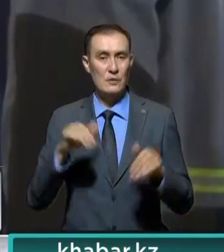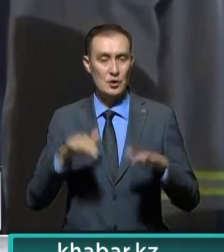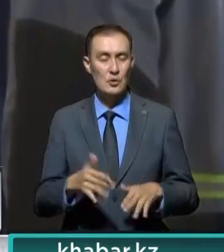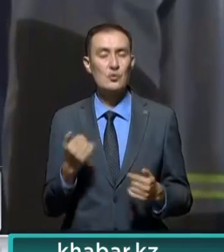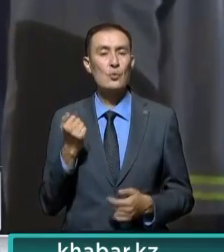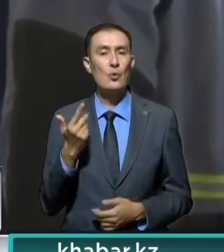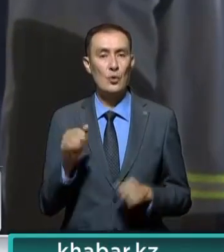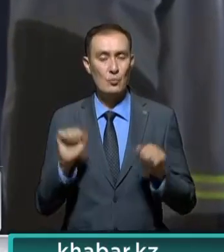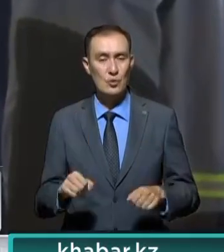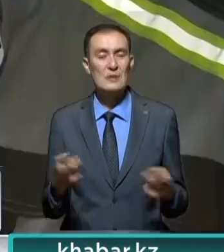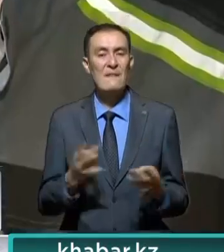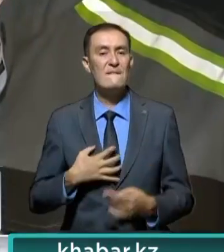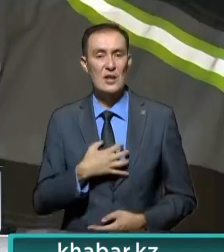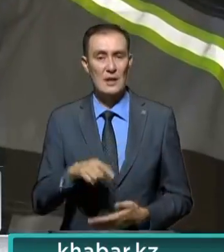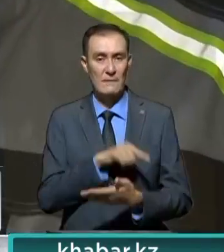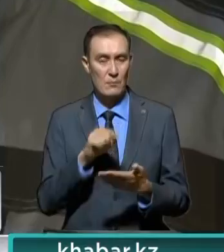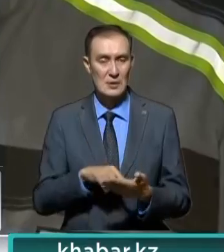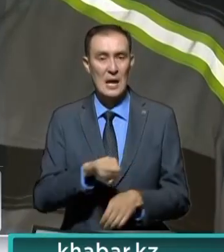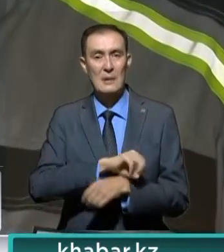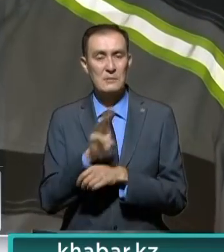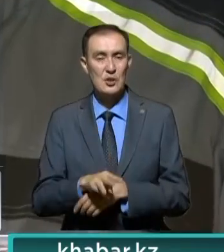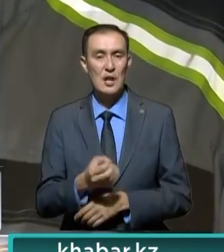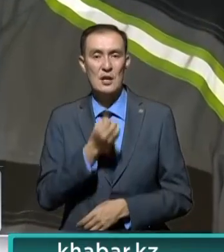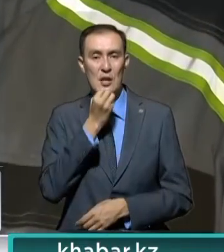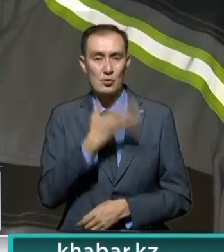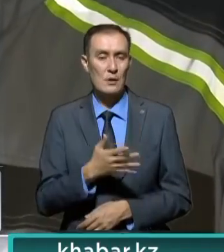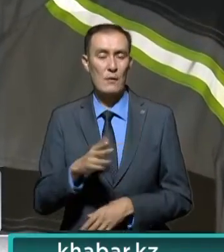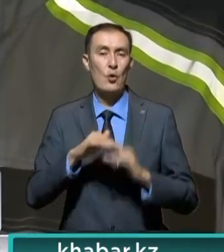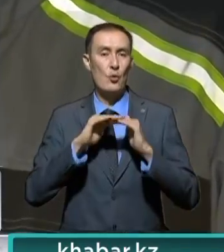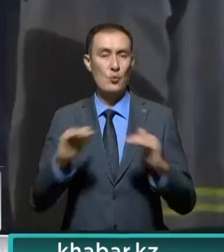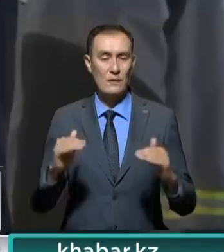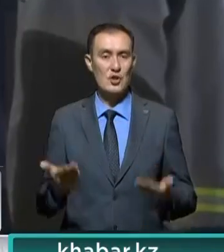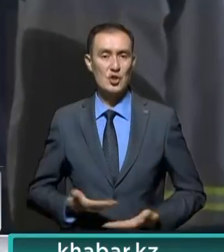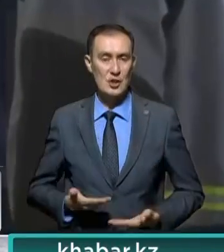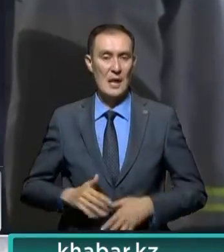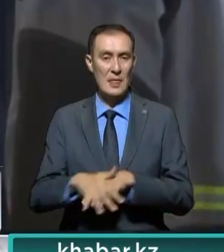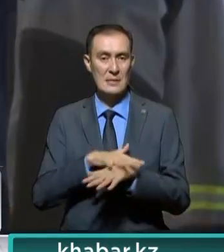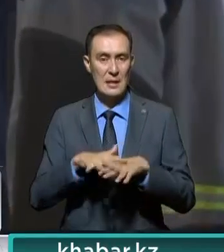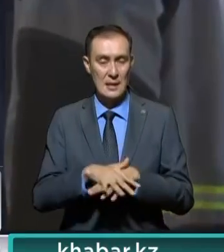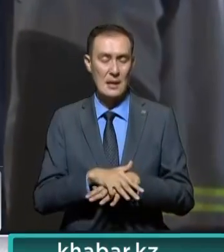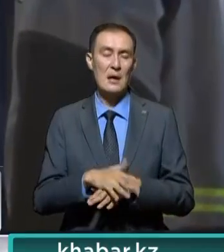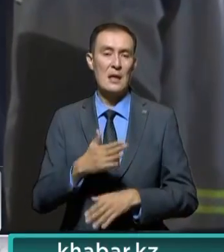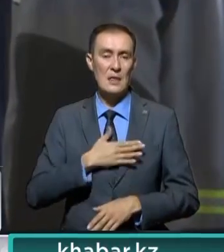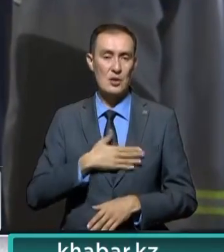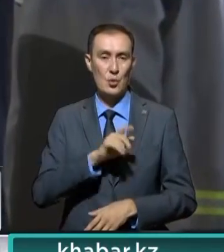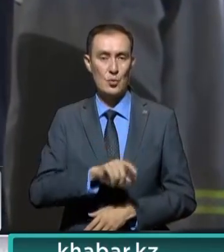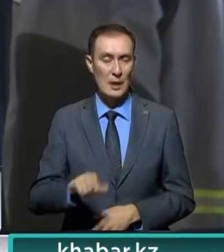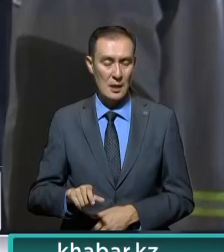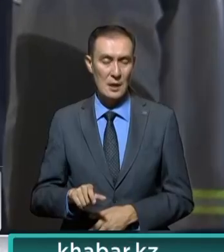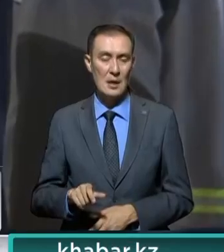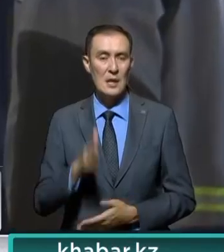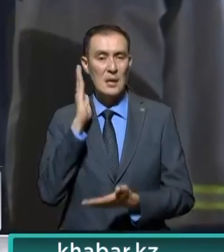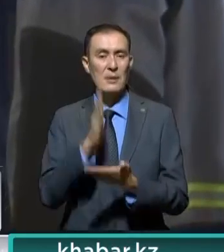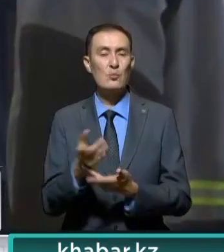вопросы насущные, обеспечением достойного уровня жизни населения нашего народа